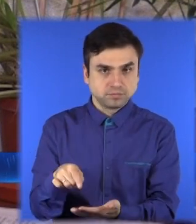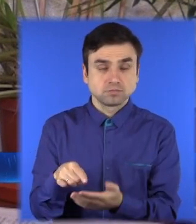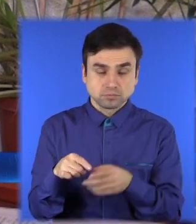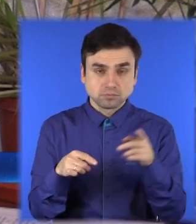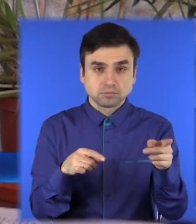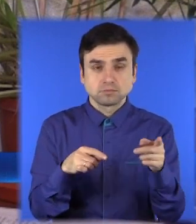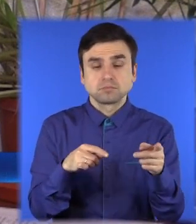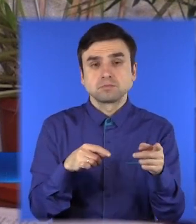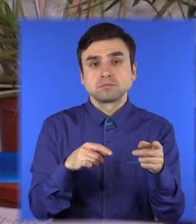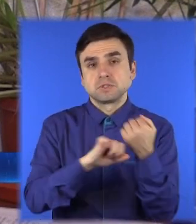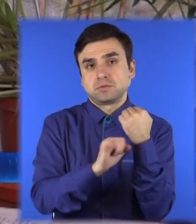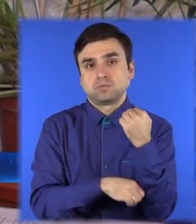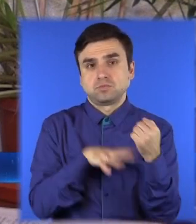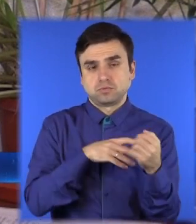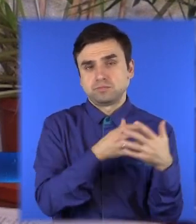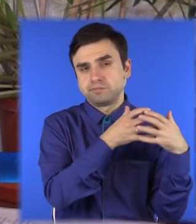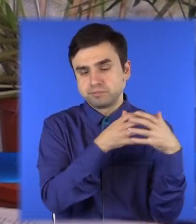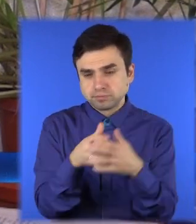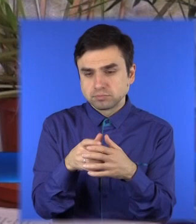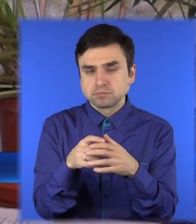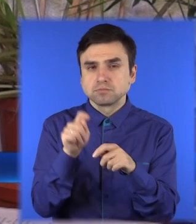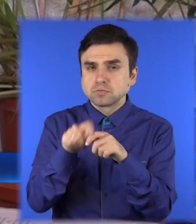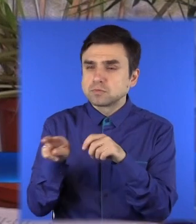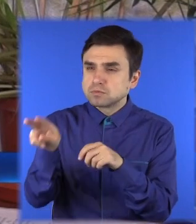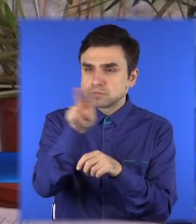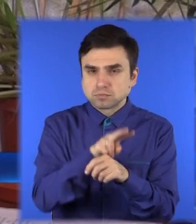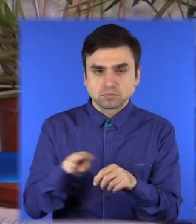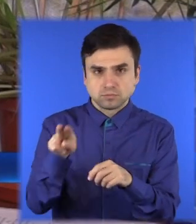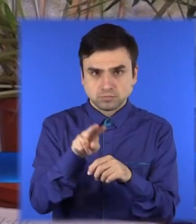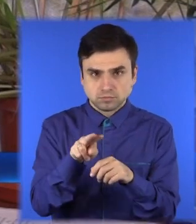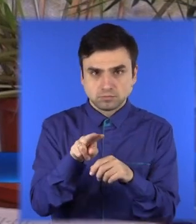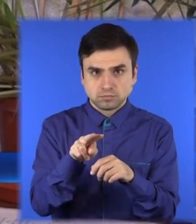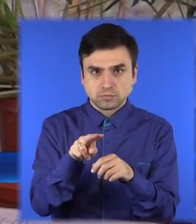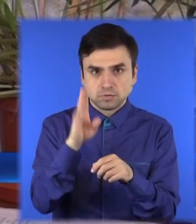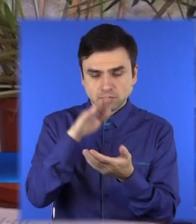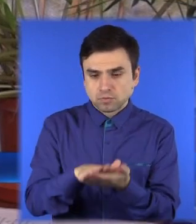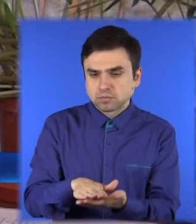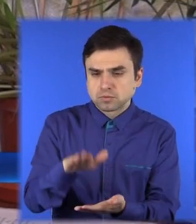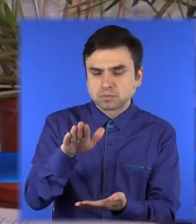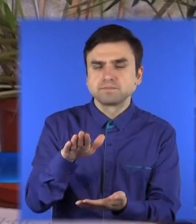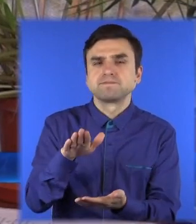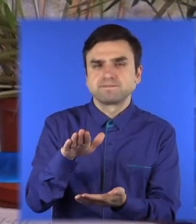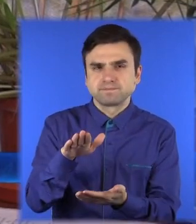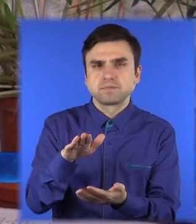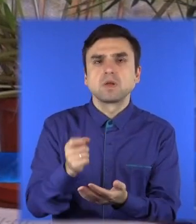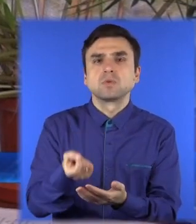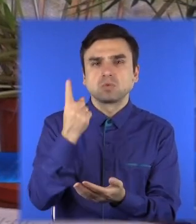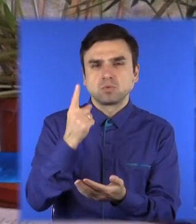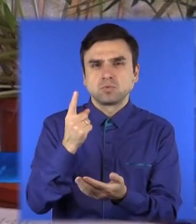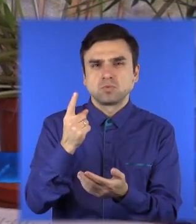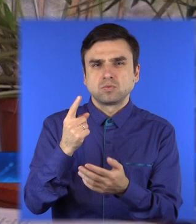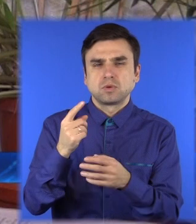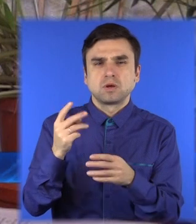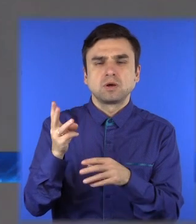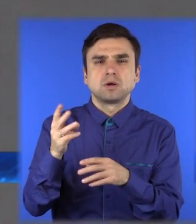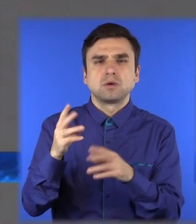працівники товариства провели обстеження, під час якого вони виявили, що підтоплення відбувається в результаті пошкодження